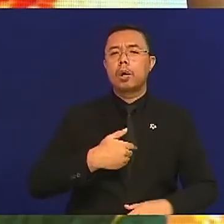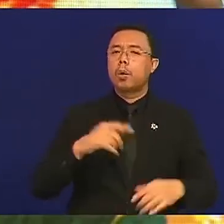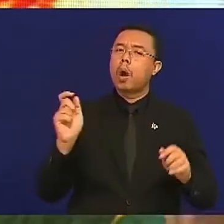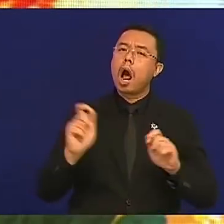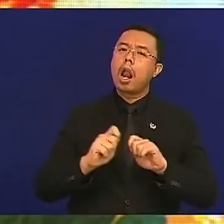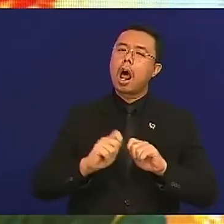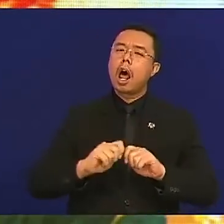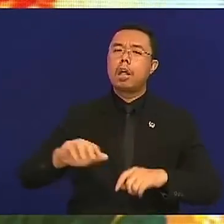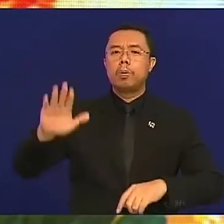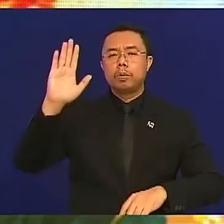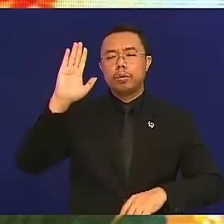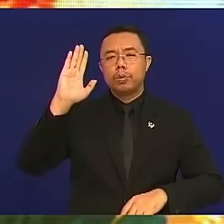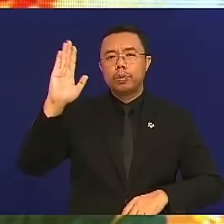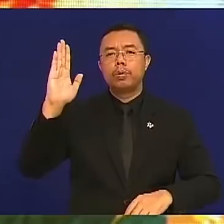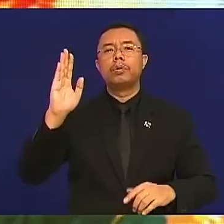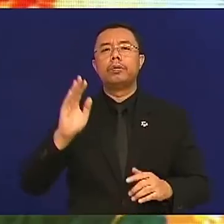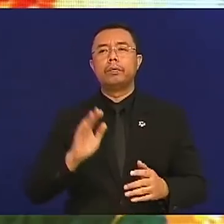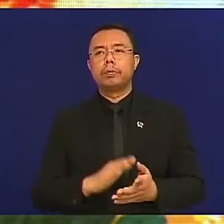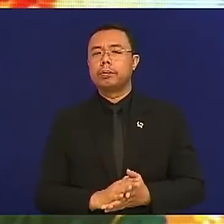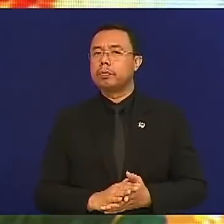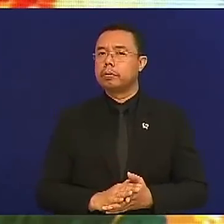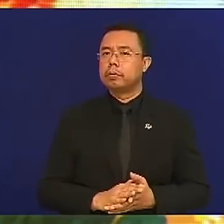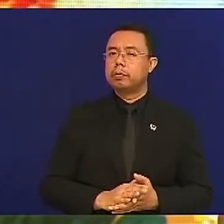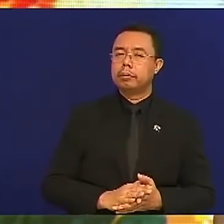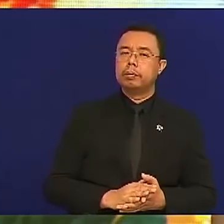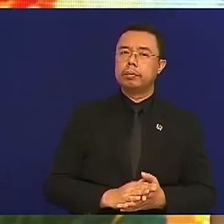Jadikan aku alat-Mu,